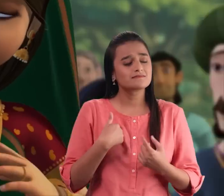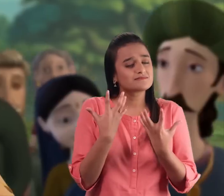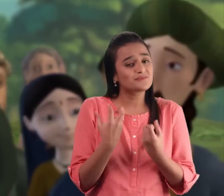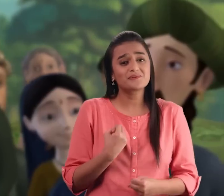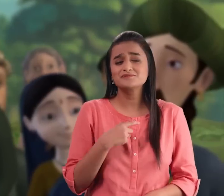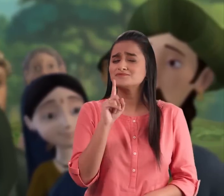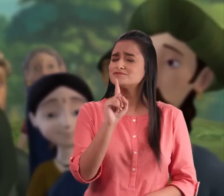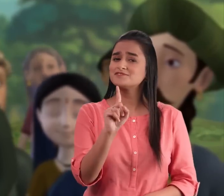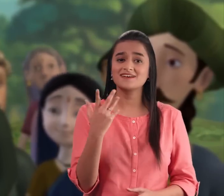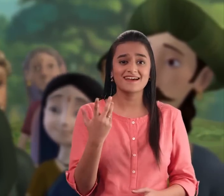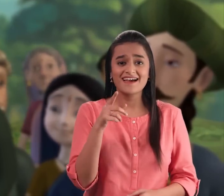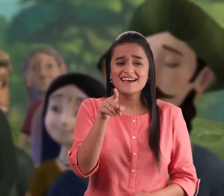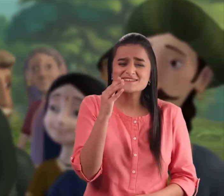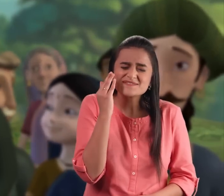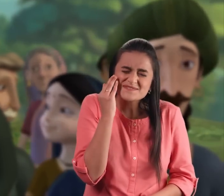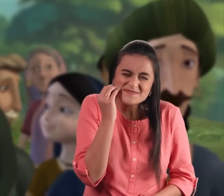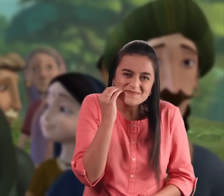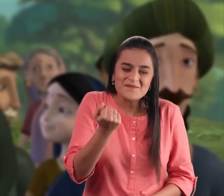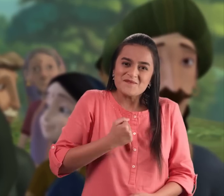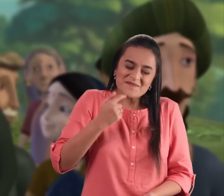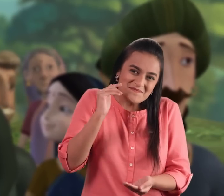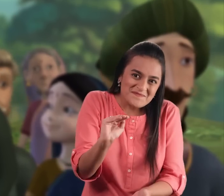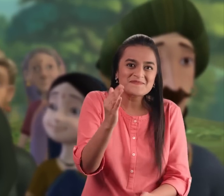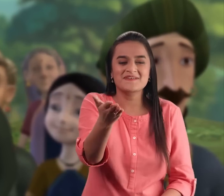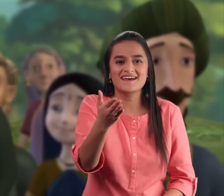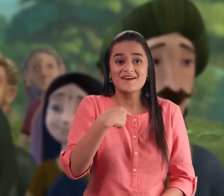मैं तो बस इतना जानती हूँ कि ये मेरा प्यारा बच्चा